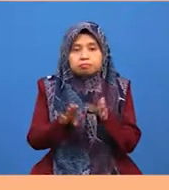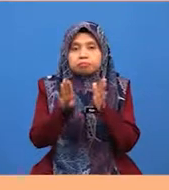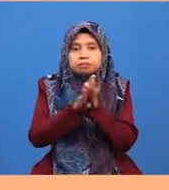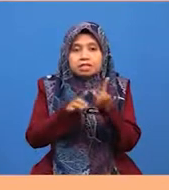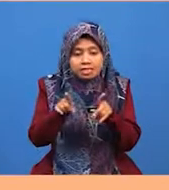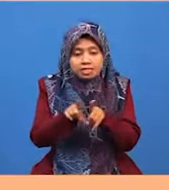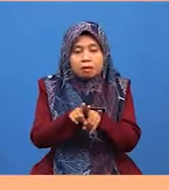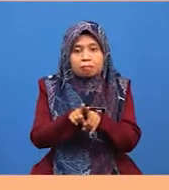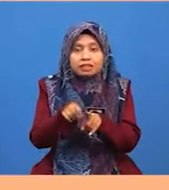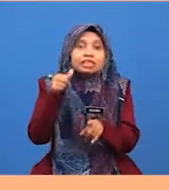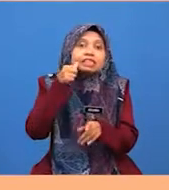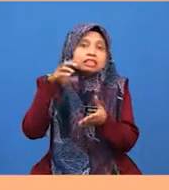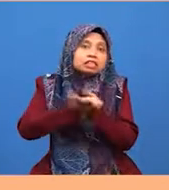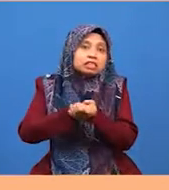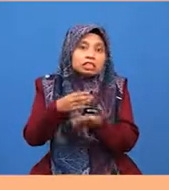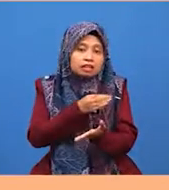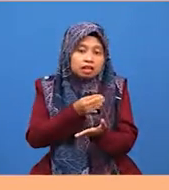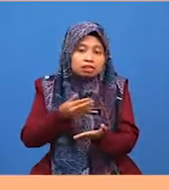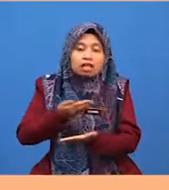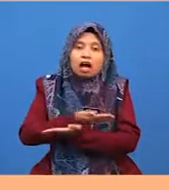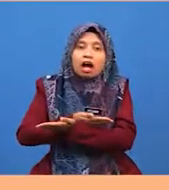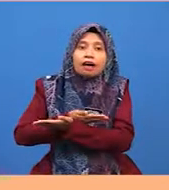dan anaknya sedang